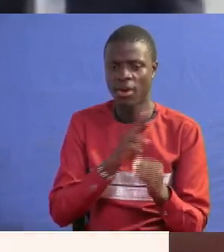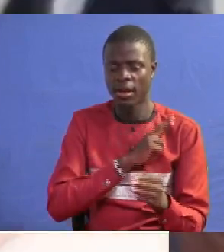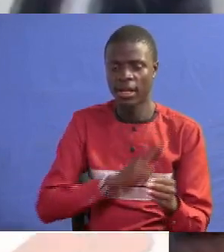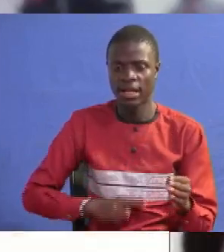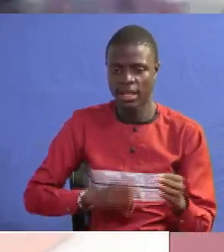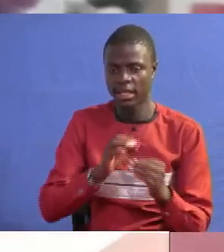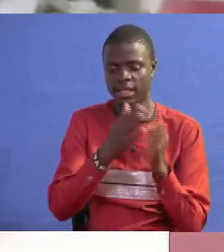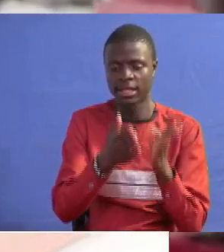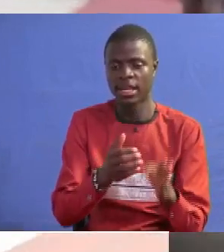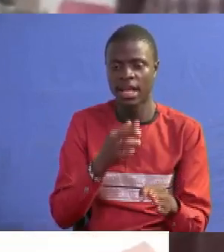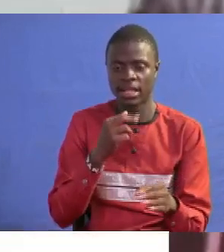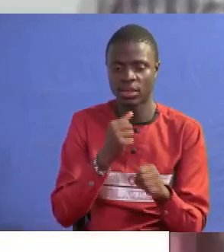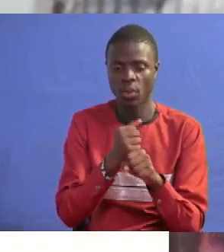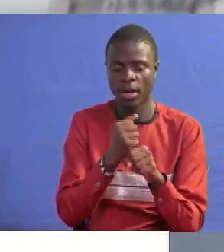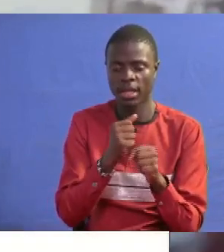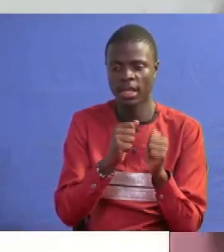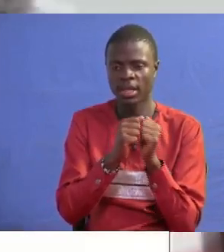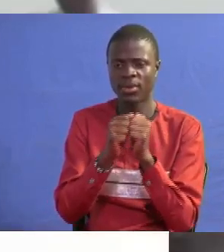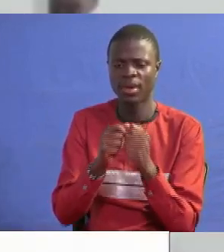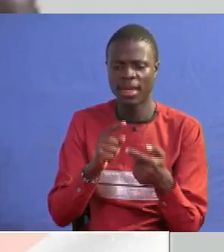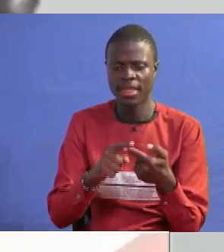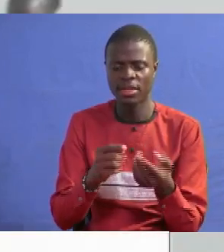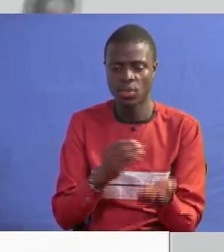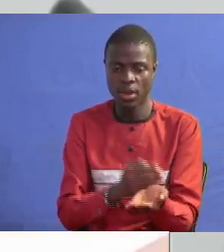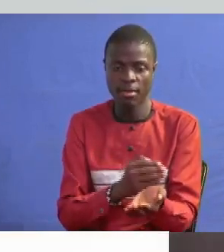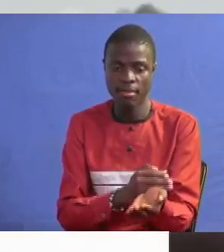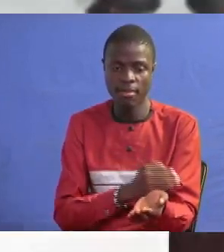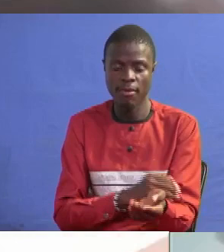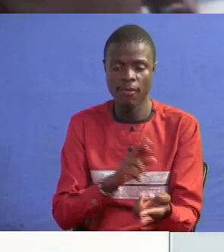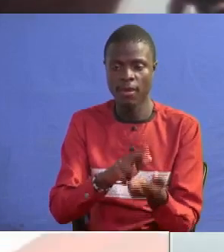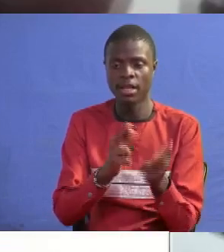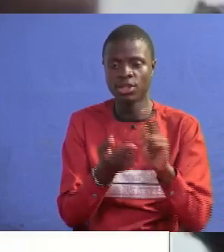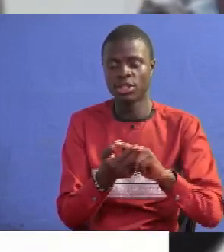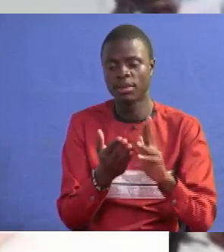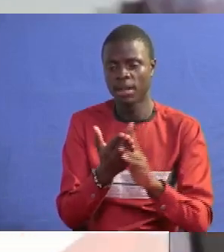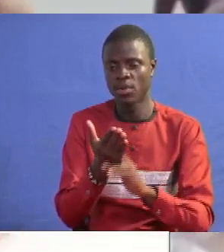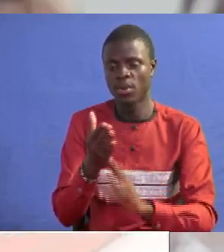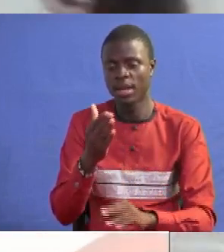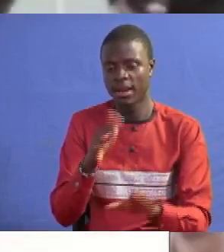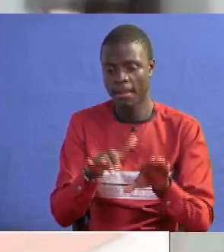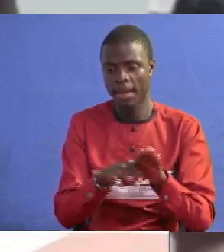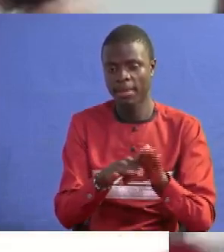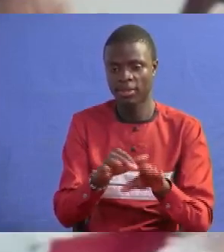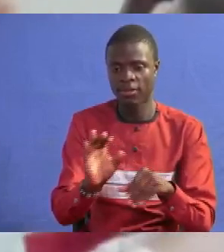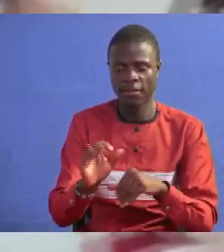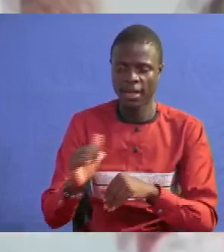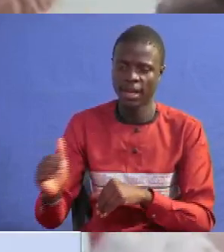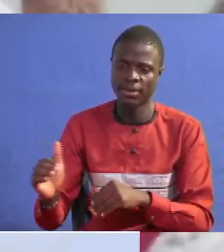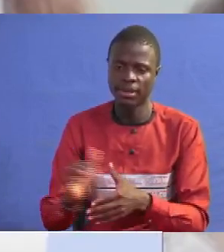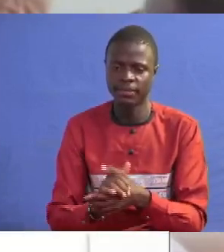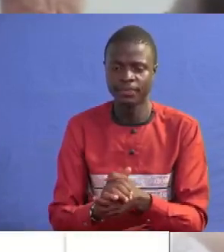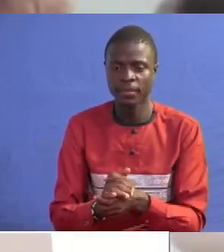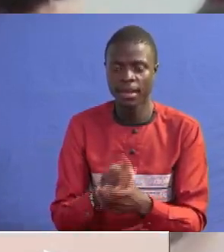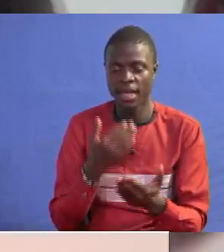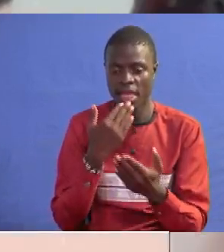shiriki na kuku upanishad Ya waki Ene hilo katika haraka hio MF amed adisi juhi za